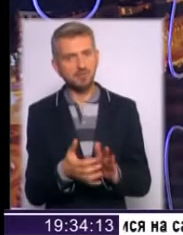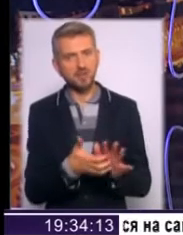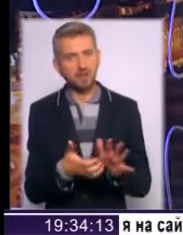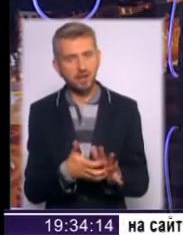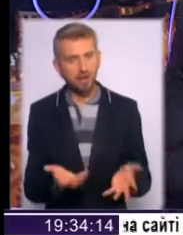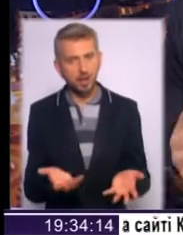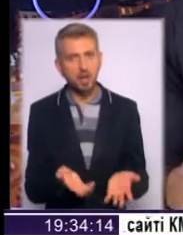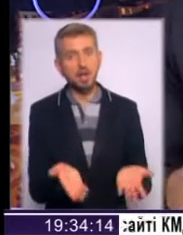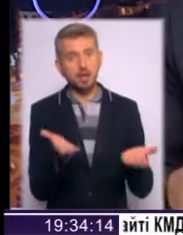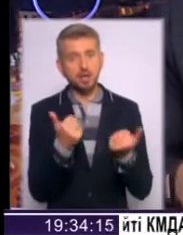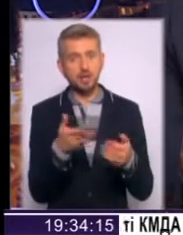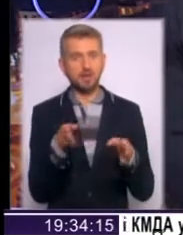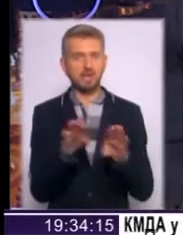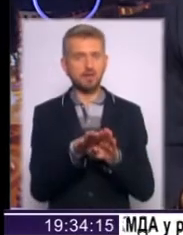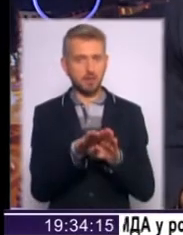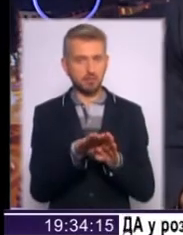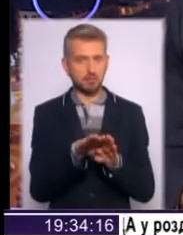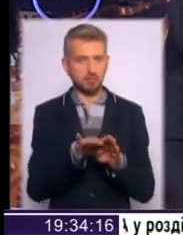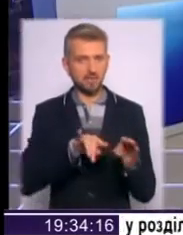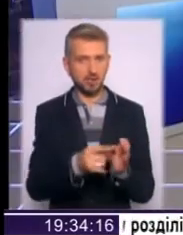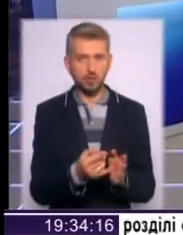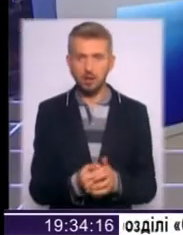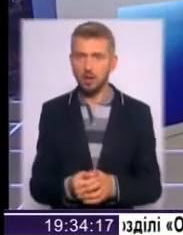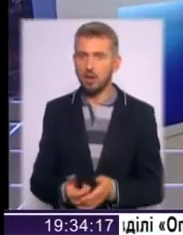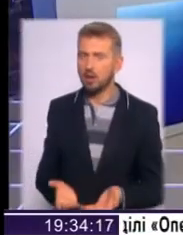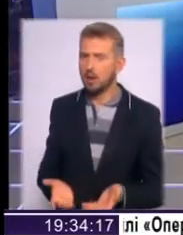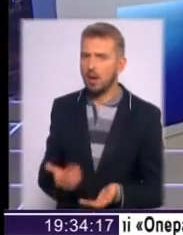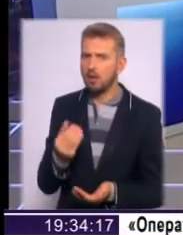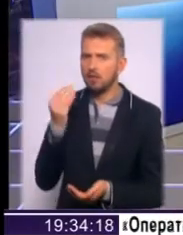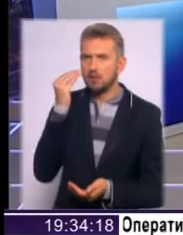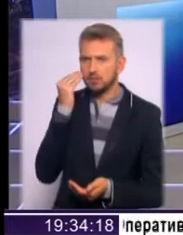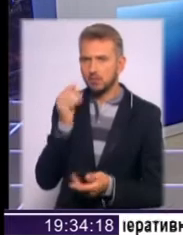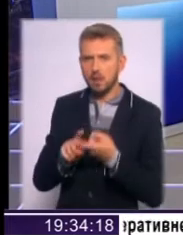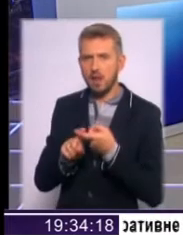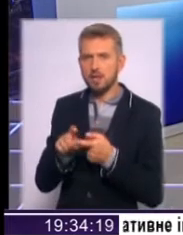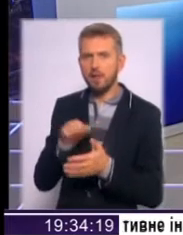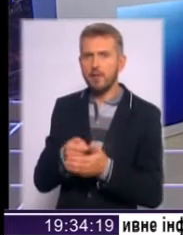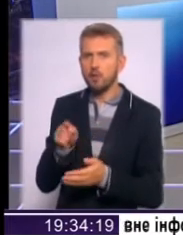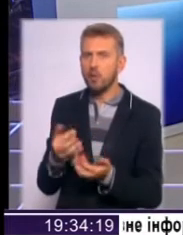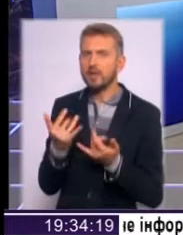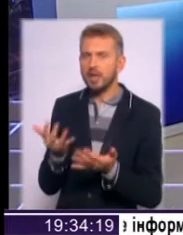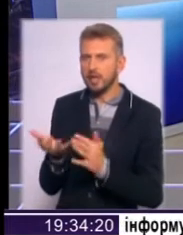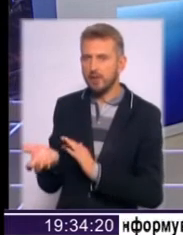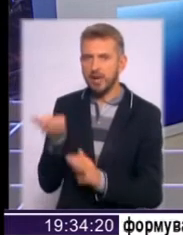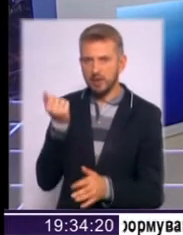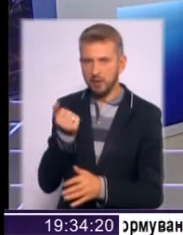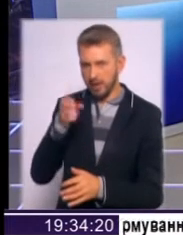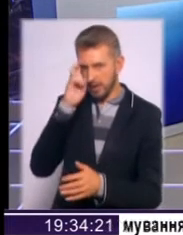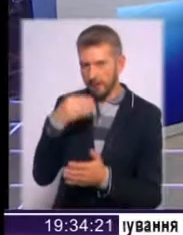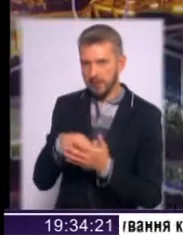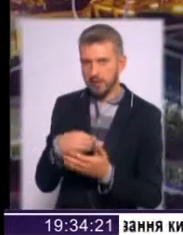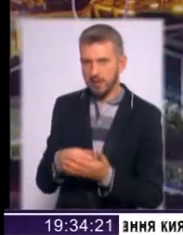вистачає. Давайте закривати дірки. Ну, чи не здається вам, чи здається, залежить від того, скільки ж витягнути до державного бюджету?